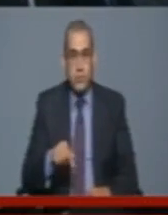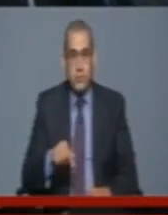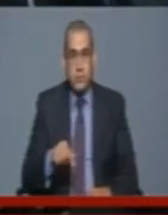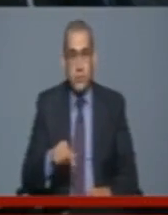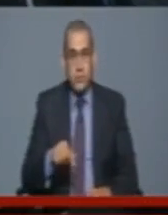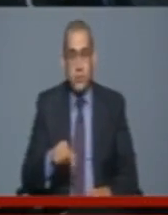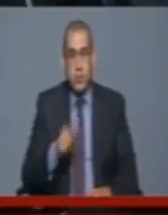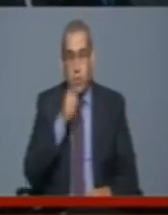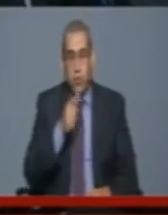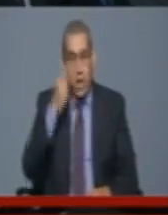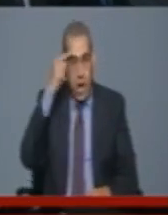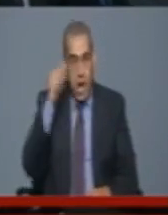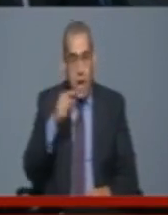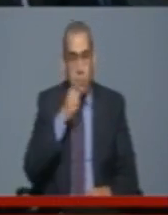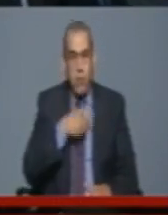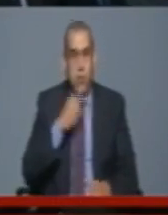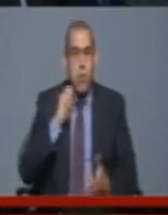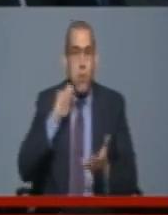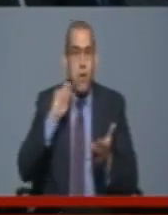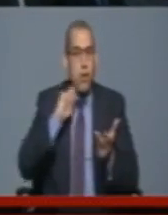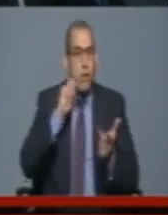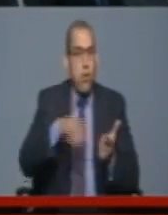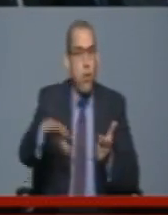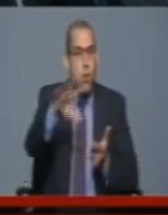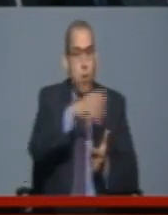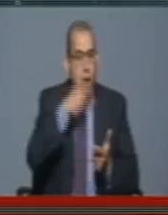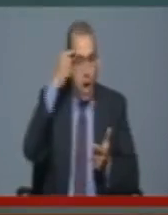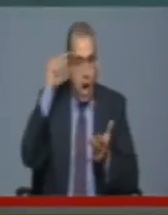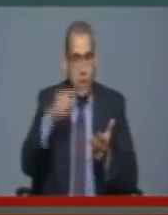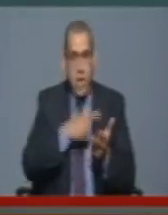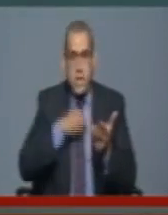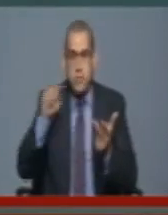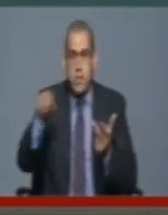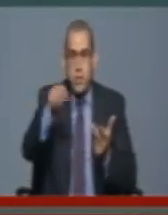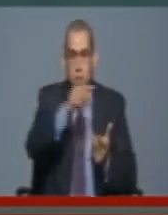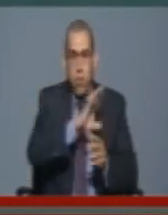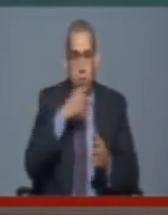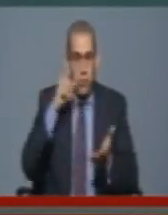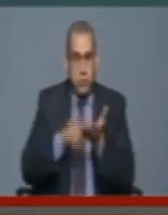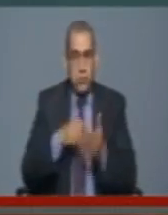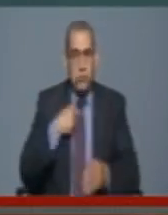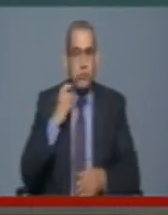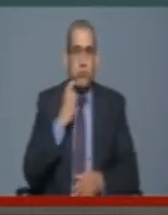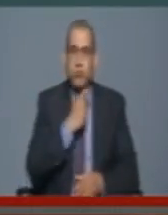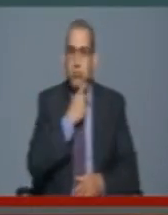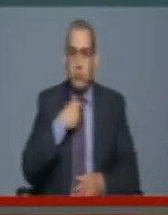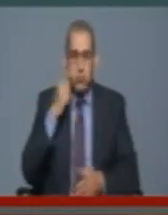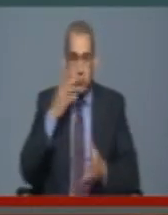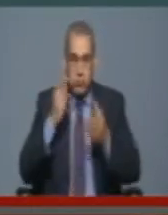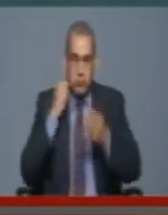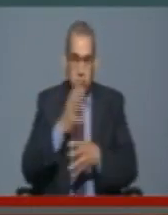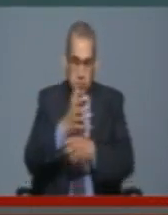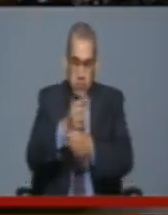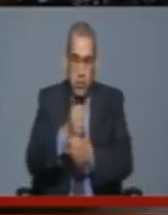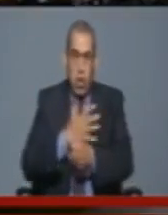فصلونا عن باقي محافظاتنا وقرانا الفلسطينية، فأصبحنا أكثر تعلقاً وحباً